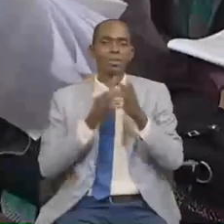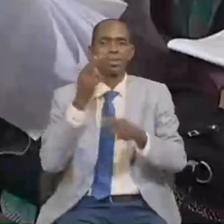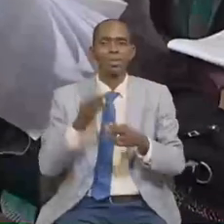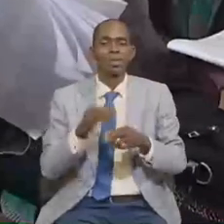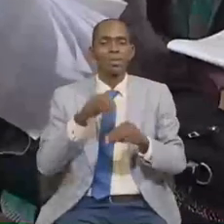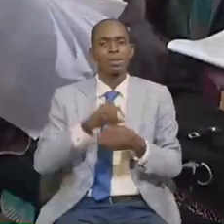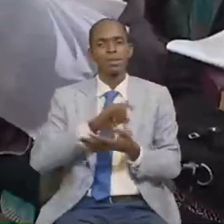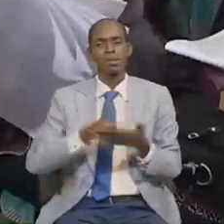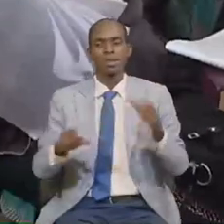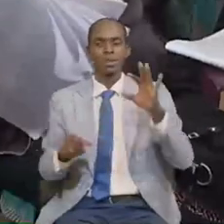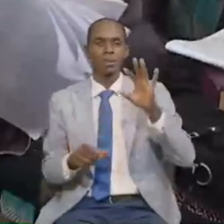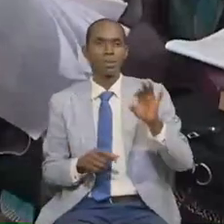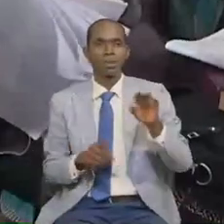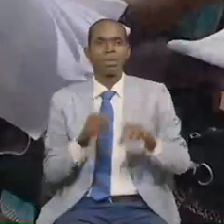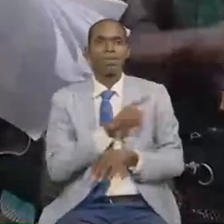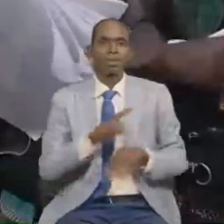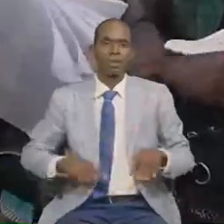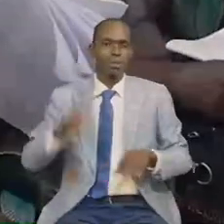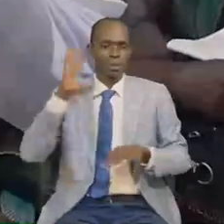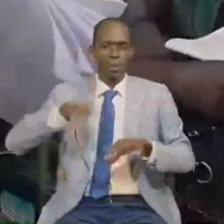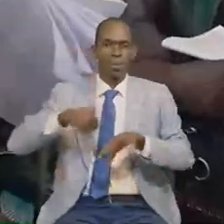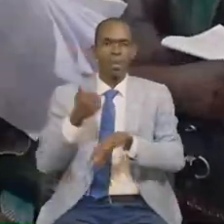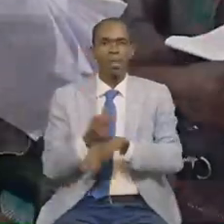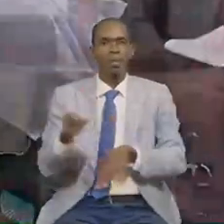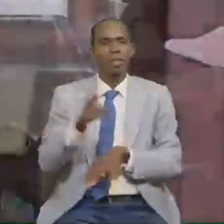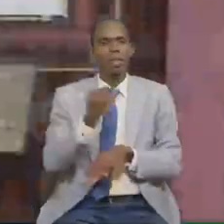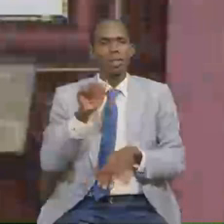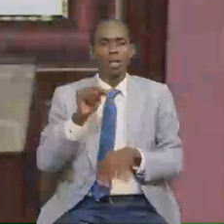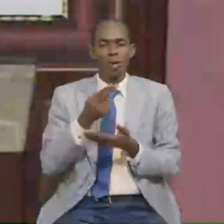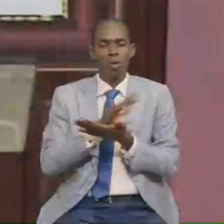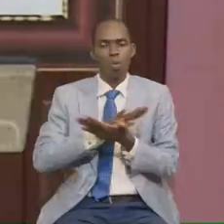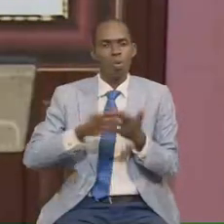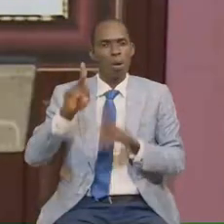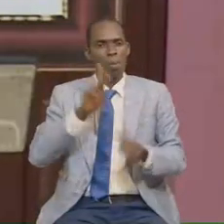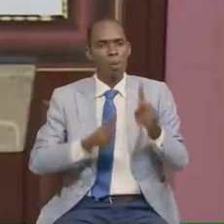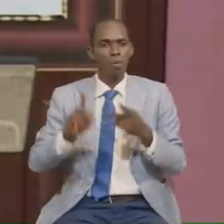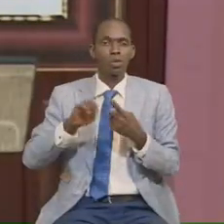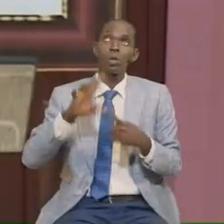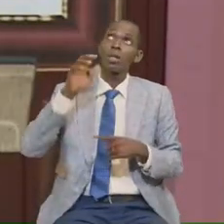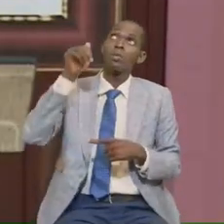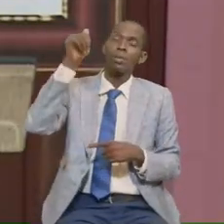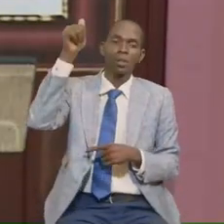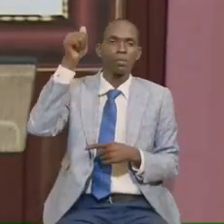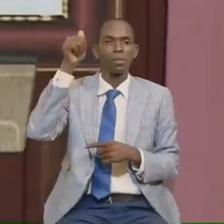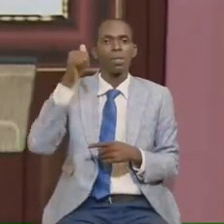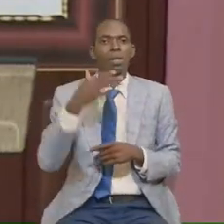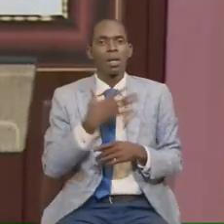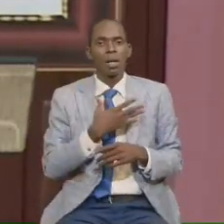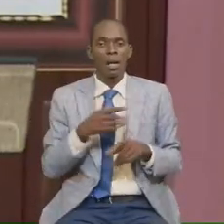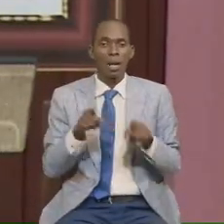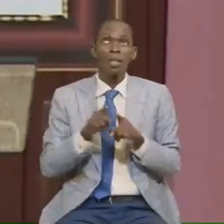Verset 9. Tu seras pour l'Éternel un peuple saint, comme il te l'a juré. Lorsque tu observeras